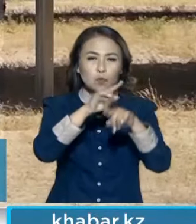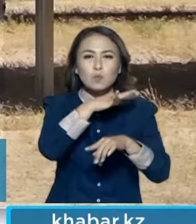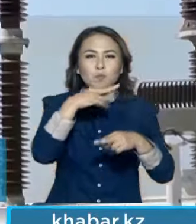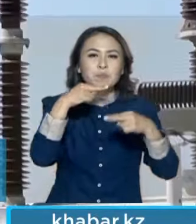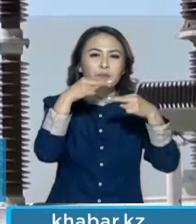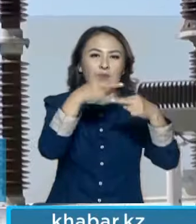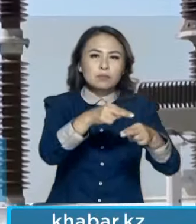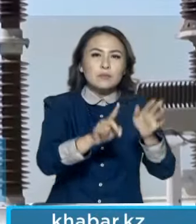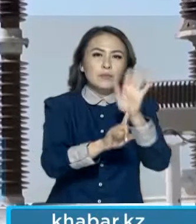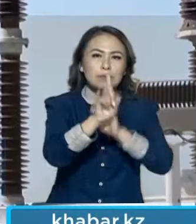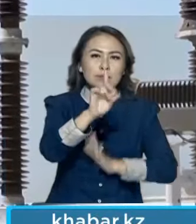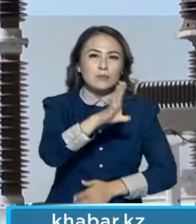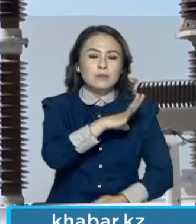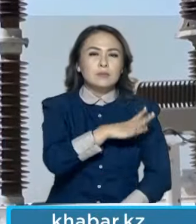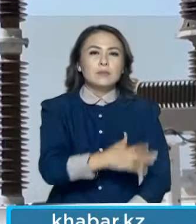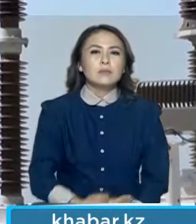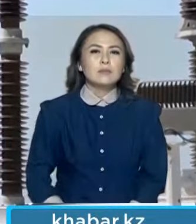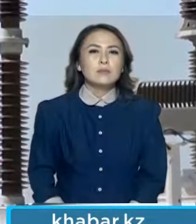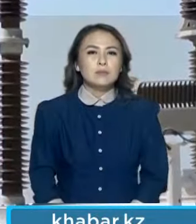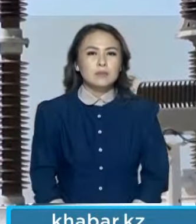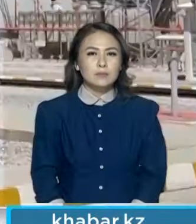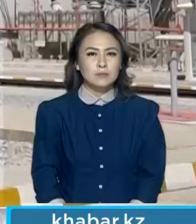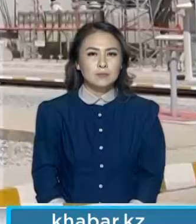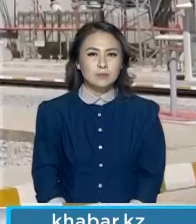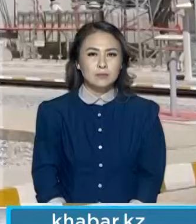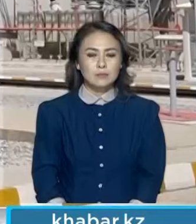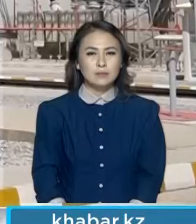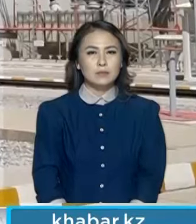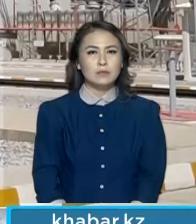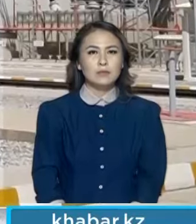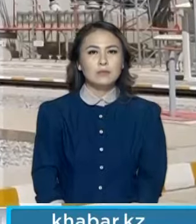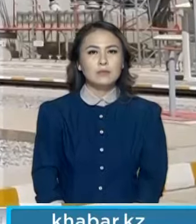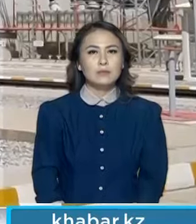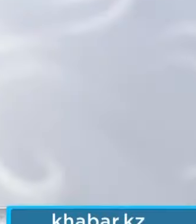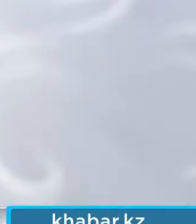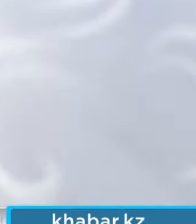көңіл бөлуге кіріскен. Рауан Мыңбаев, хабар Өзбекстаннан.